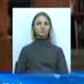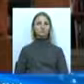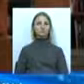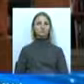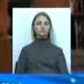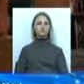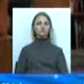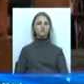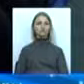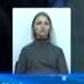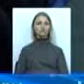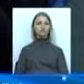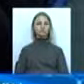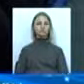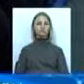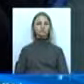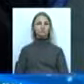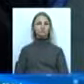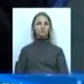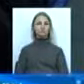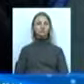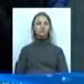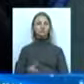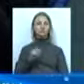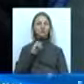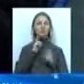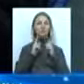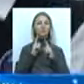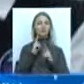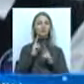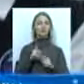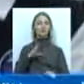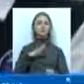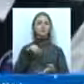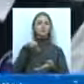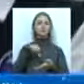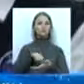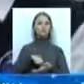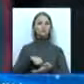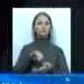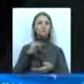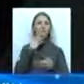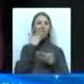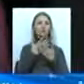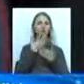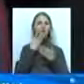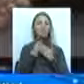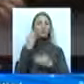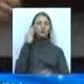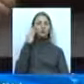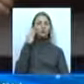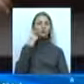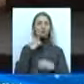ол біздің ортақ міндетіміз. Жас таланттар жарқылы атты шараға Көкшетау қаласының бірқатар білім ошағынан 30-ға тарта оқушы